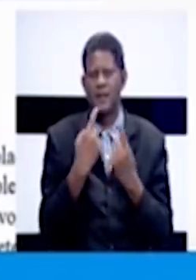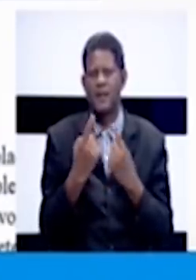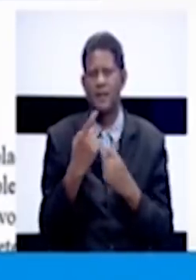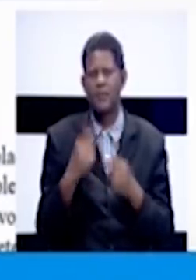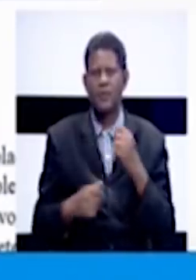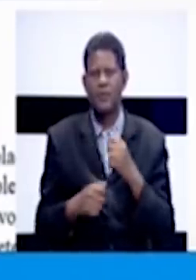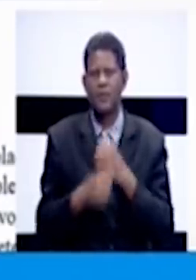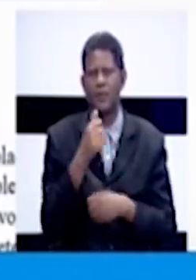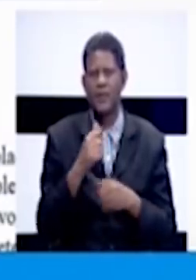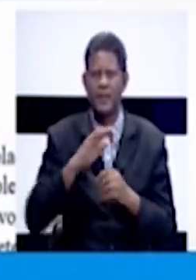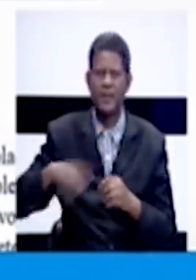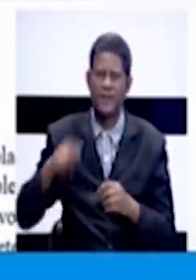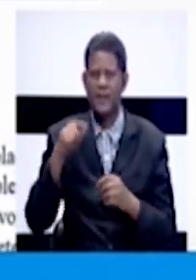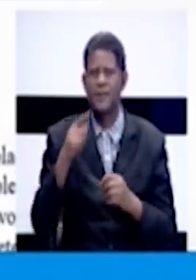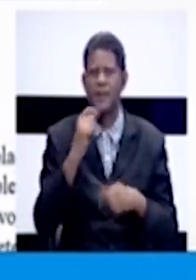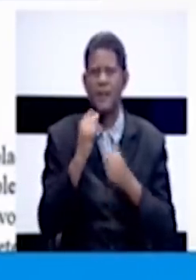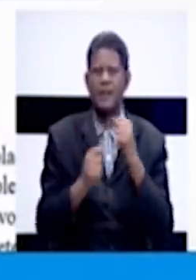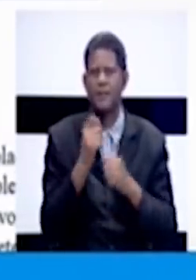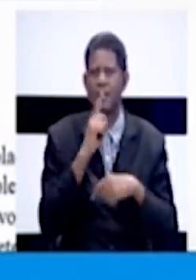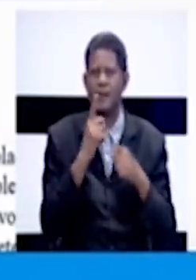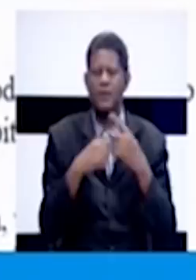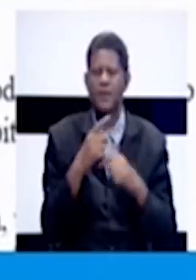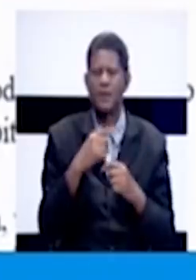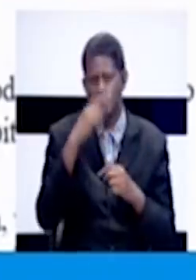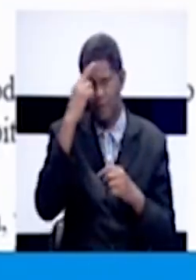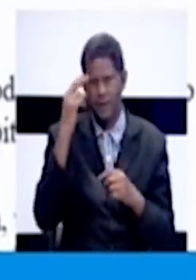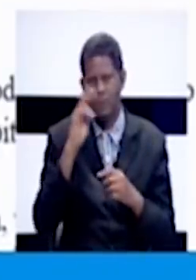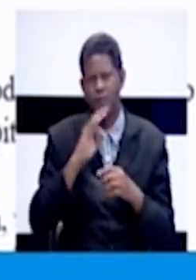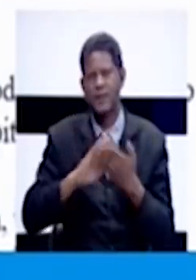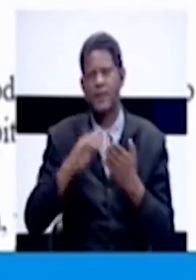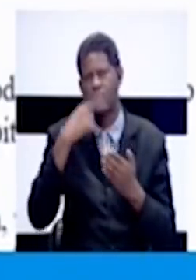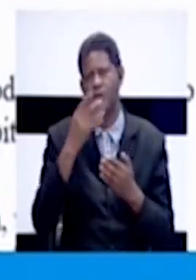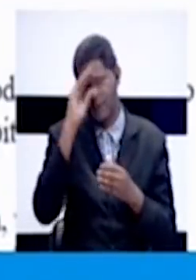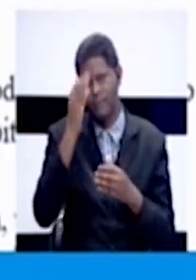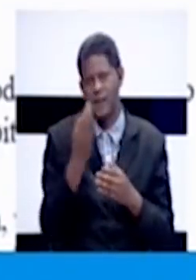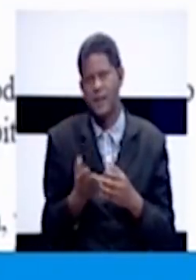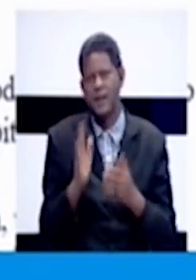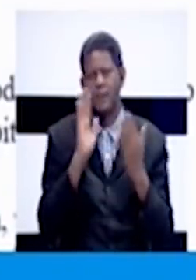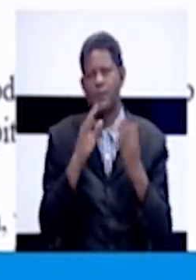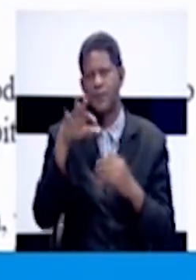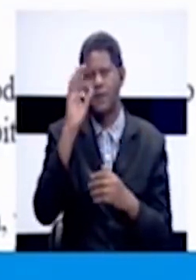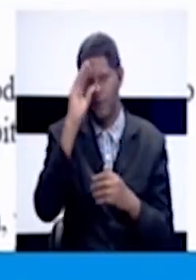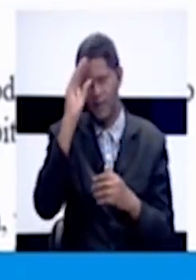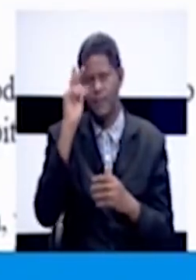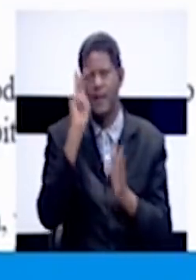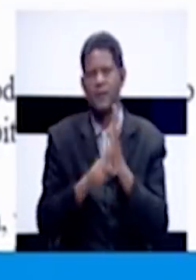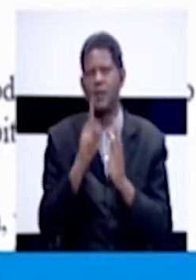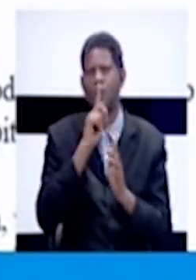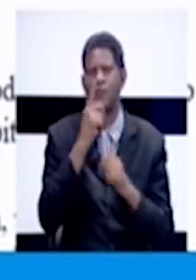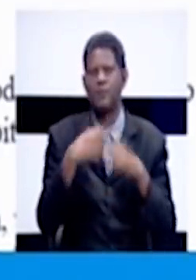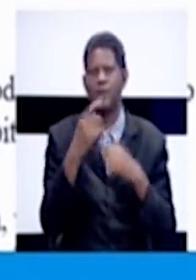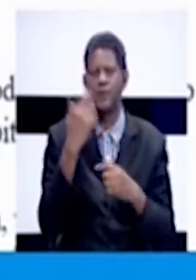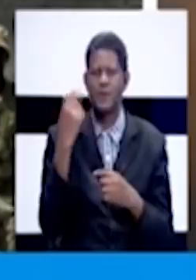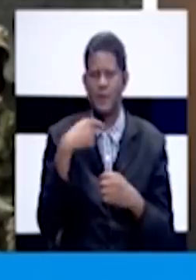ሰባት ራሕርሕና ኢና ናብዚ ሃዲምና መፂና ምክንያቱ ዝምሕርዎ ሰብ ኣይነበሮምን ኣብ ቅድሚኦም ዝፀንሐ ሰብ እናቐተሉ እዮም ዝመፁ ነይሮም